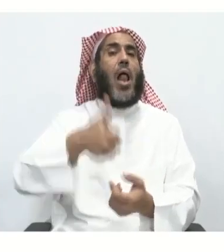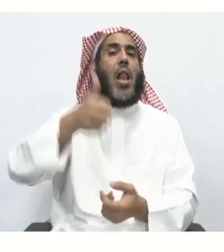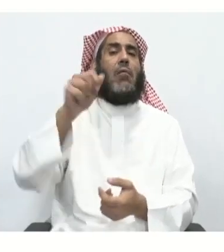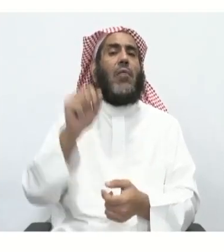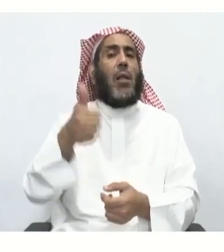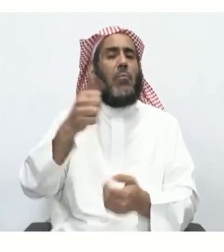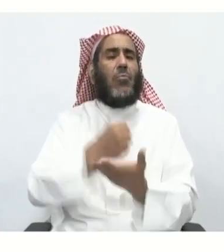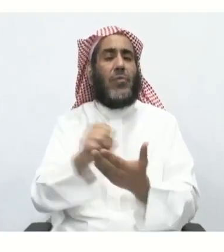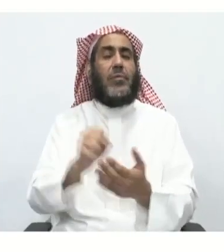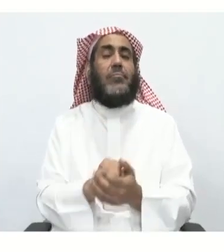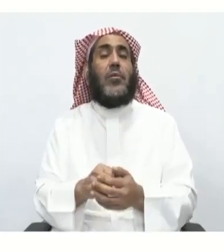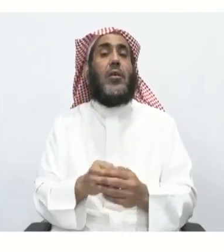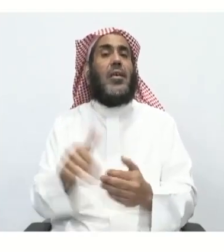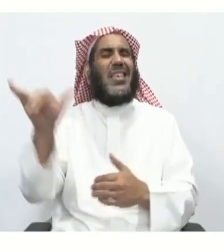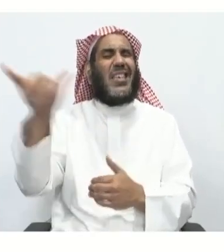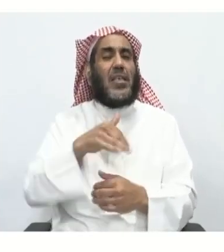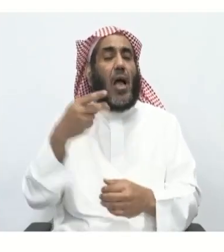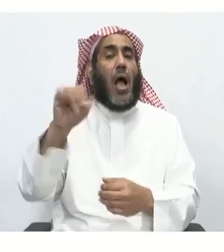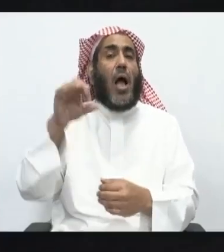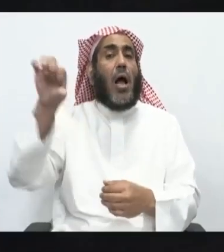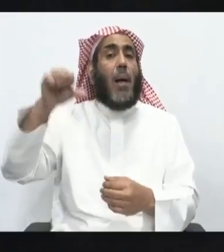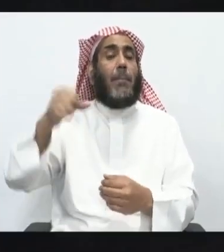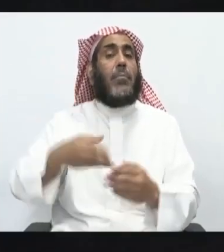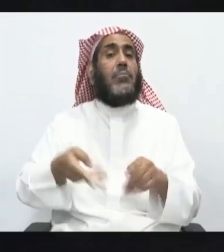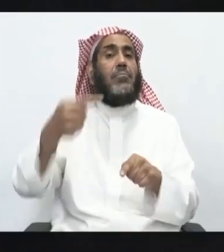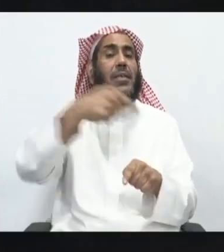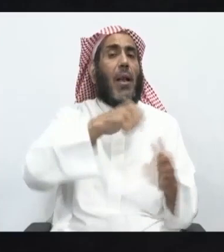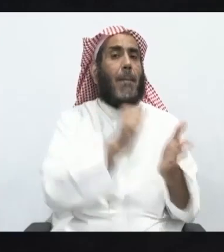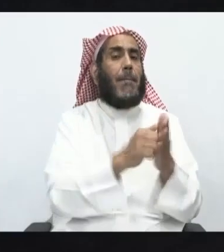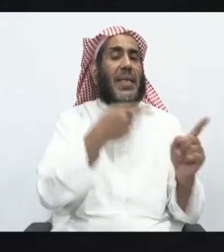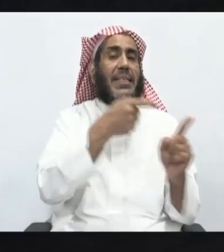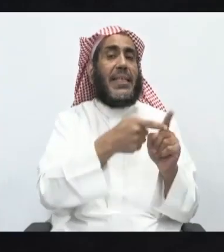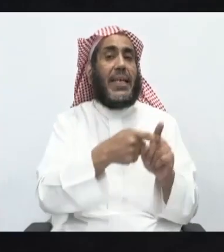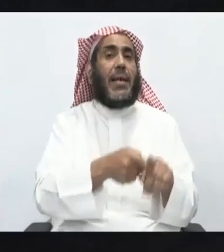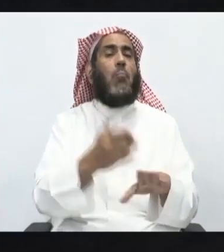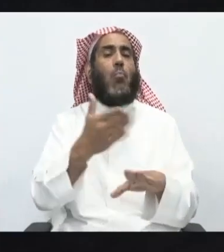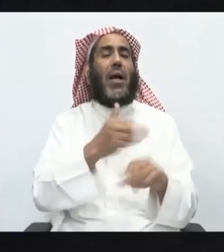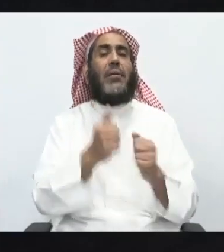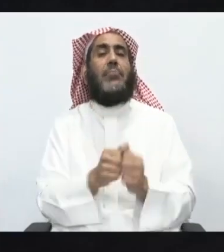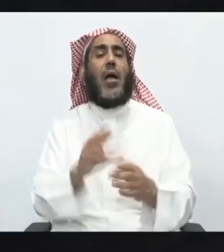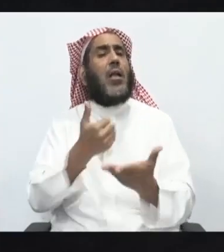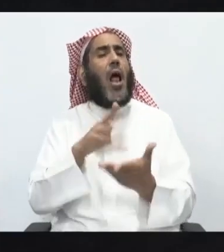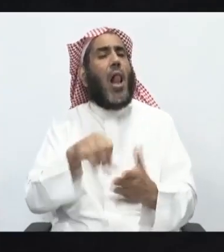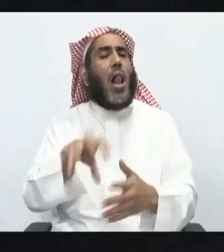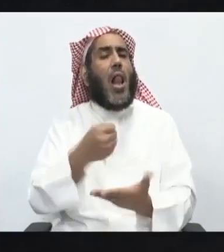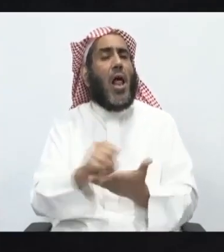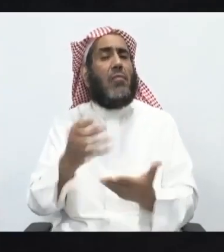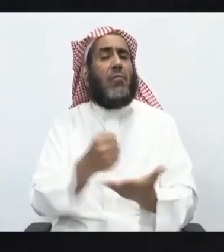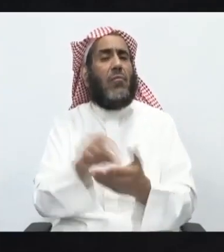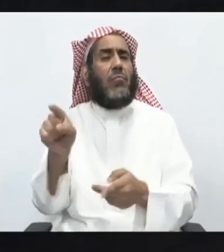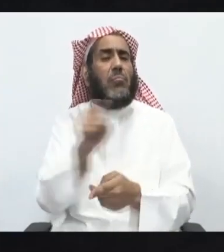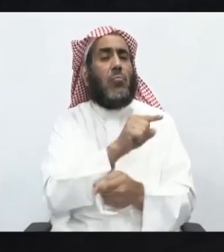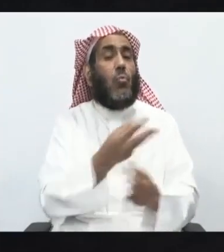الوصل رجع عمر الى بيته مبكرا رجع عمر الى بيته مبكرا اين الحذف هنا